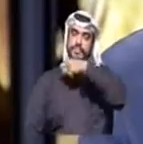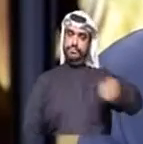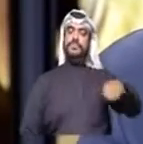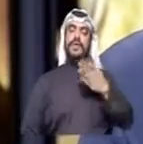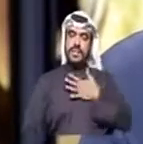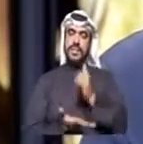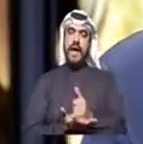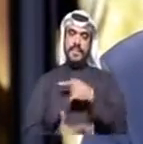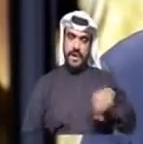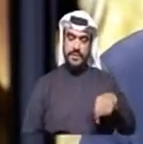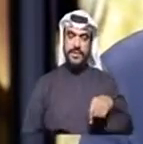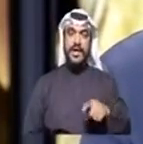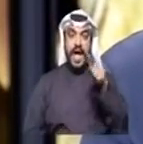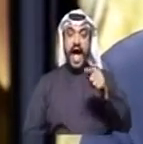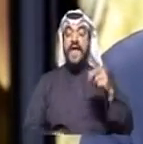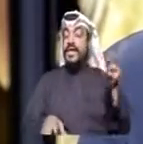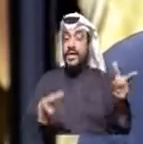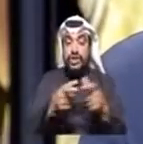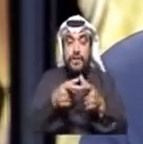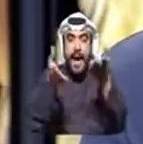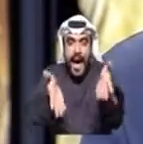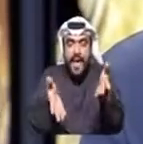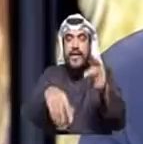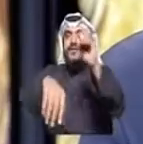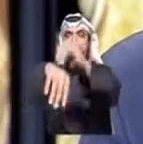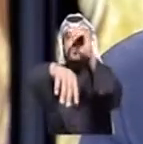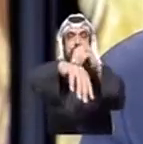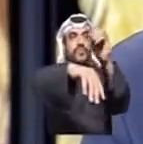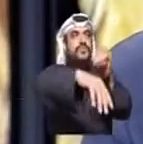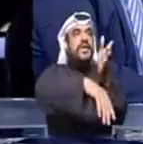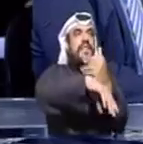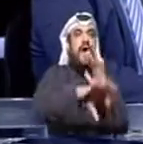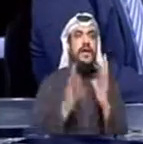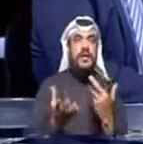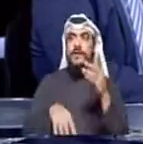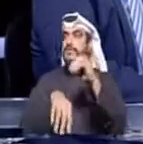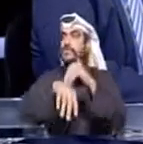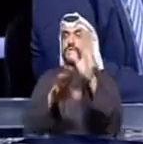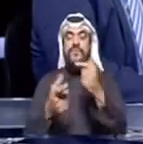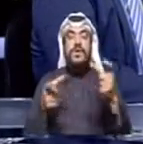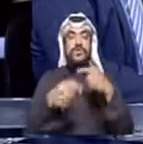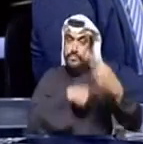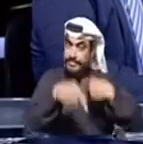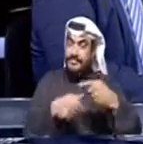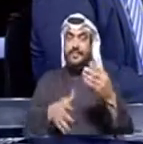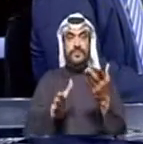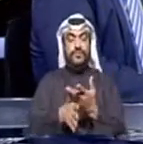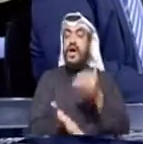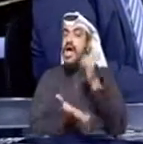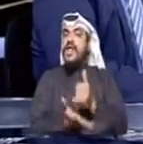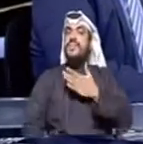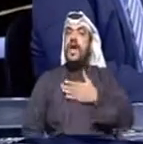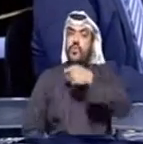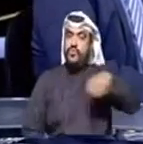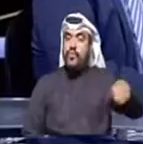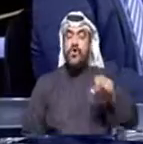طبعا آلية الاجتماع الدوري هذا الذي يحدث في الكويت وتستضيفه الكويت له أيضا